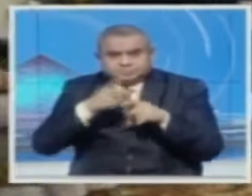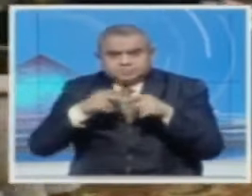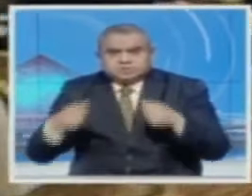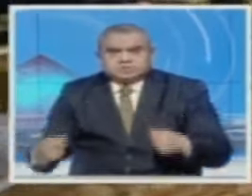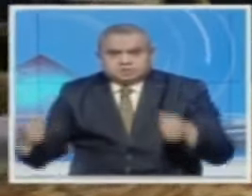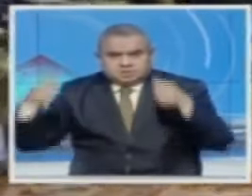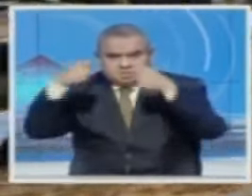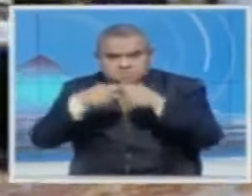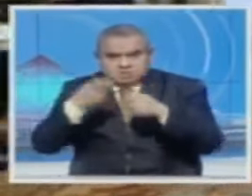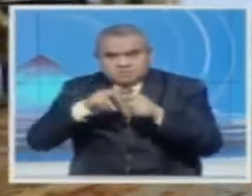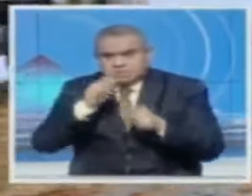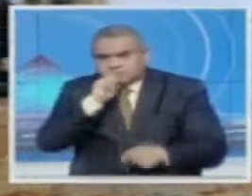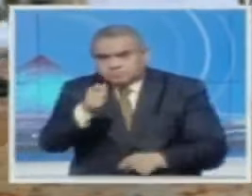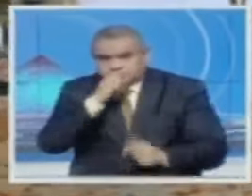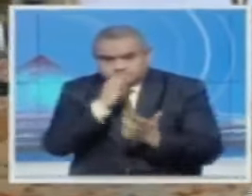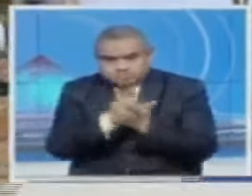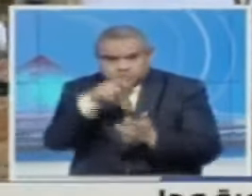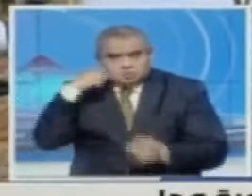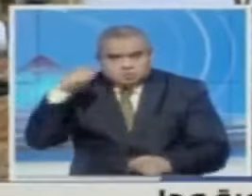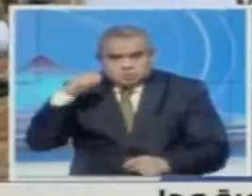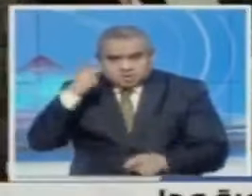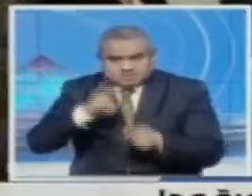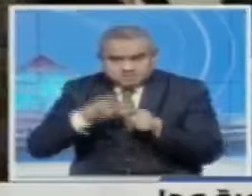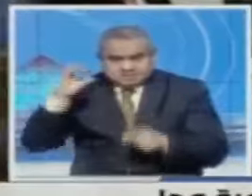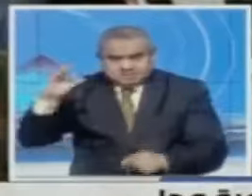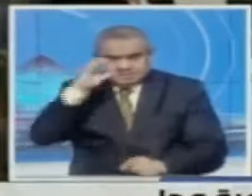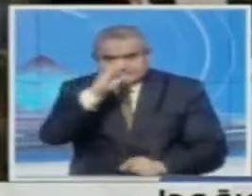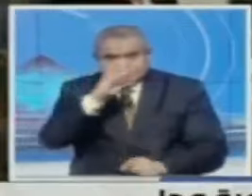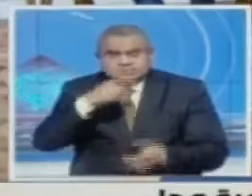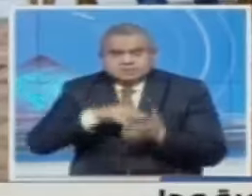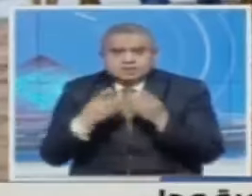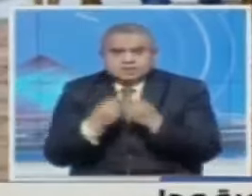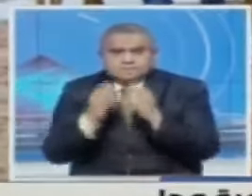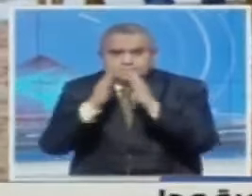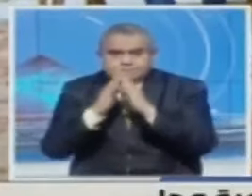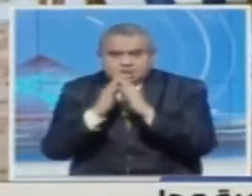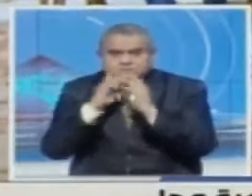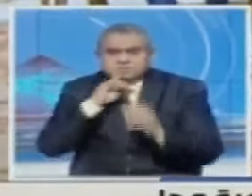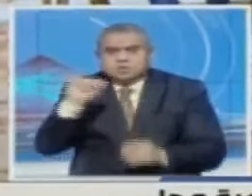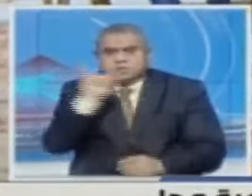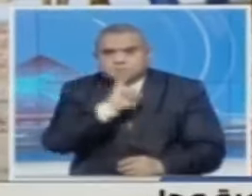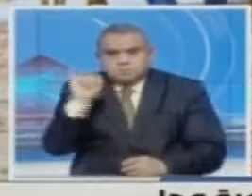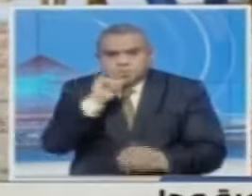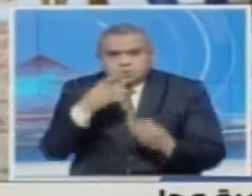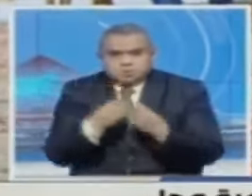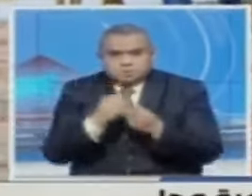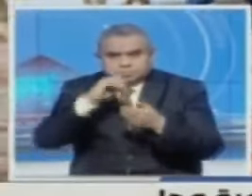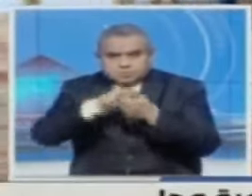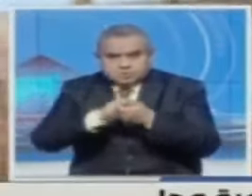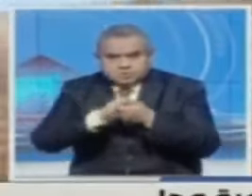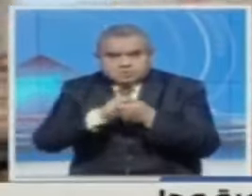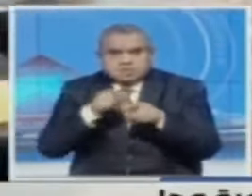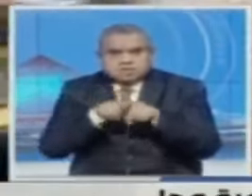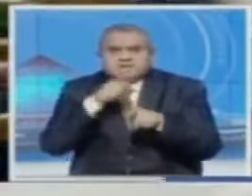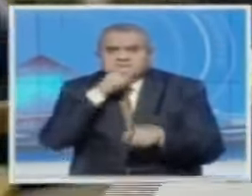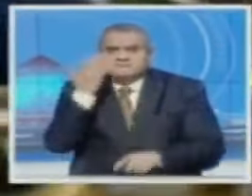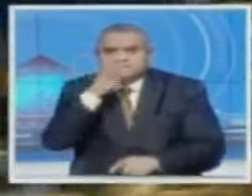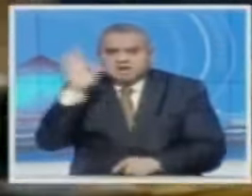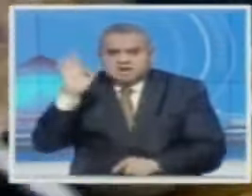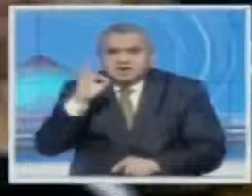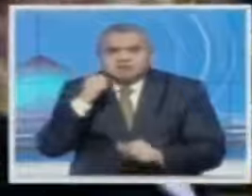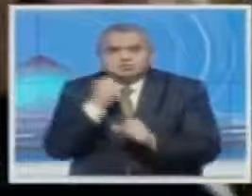المتحدث الرسمي أن السيد الرئيس أكد أيضا ما توليه مصر من أهمية لتعزيز التعاون مع فرنسا،